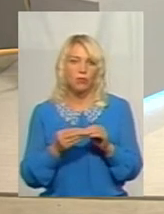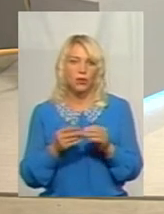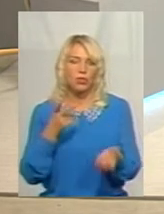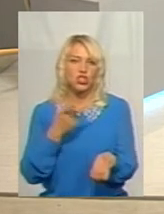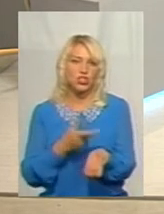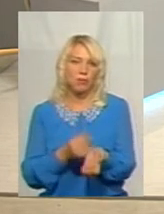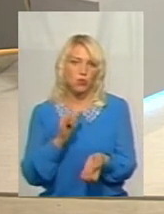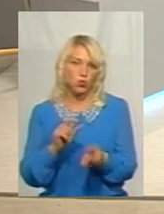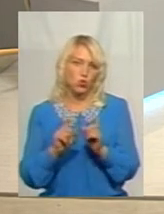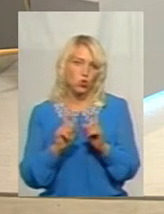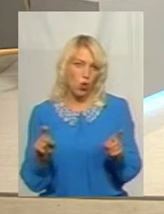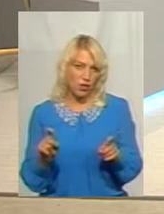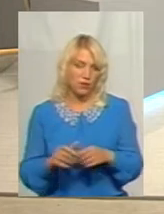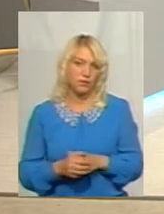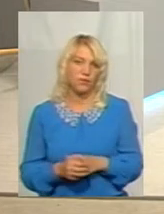у школах.